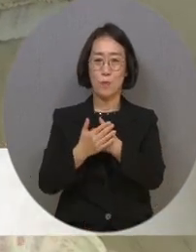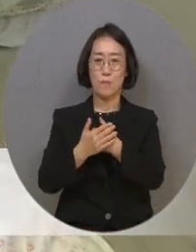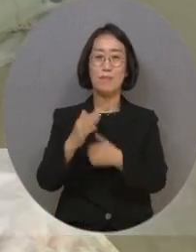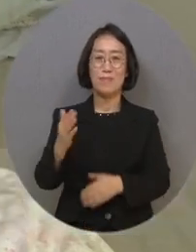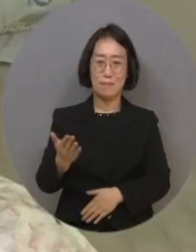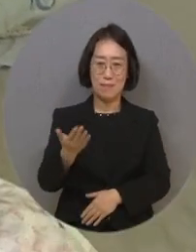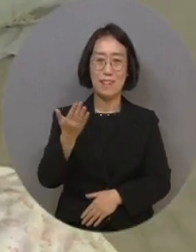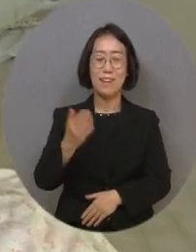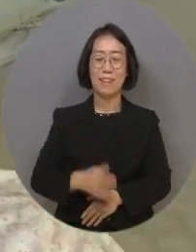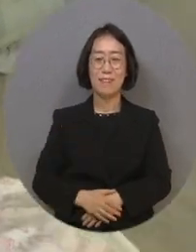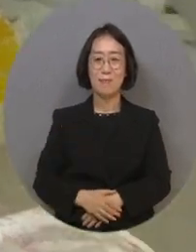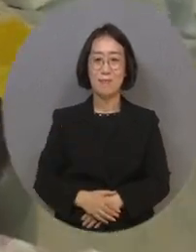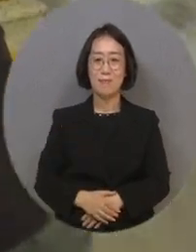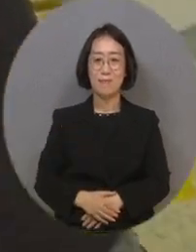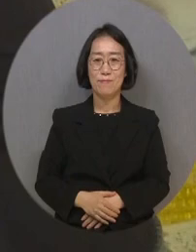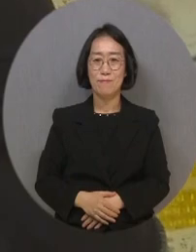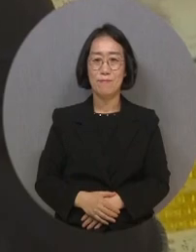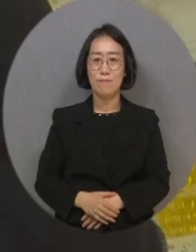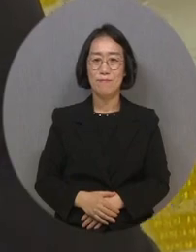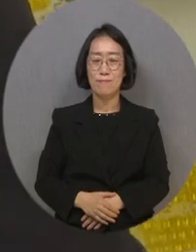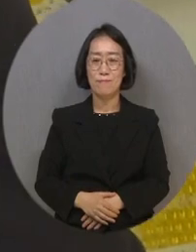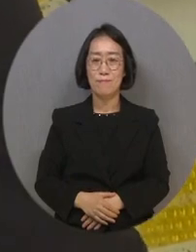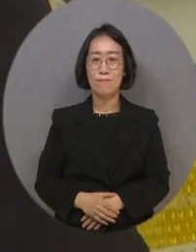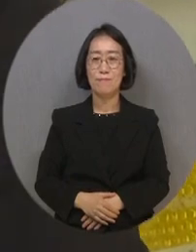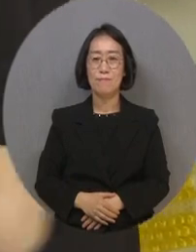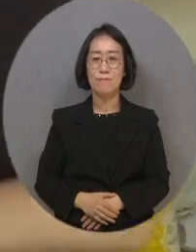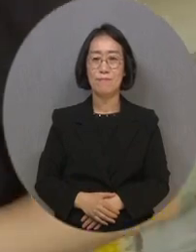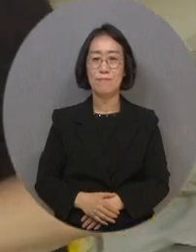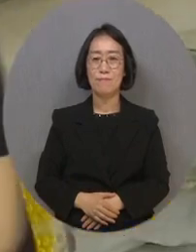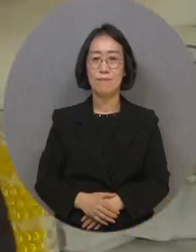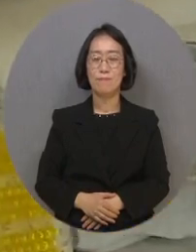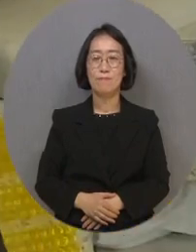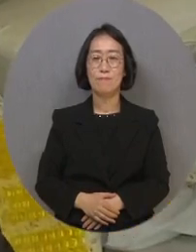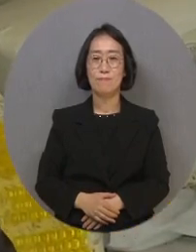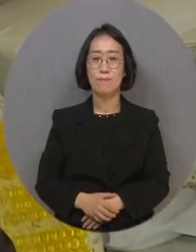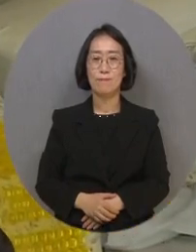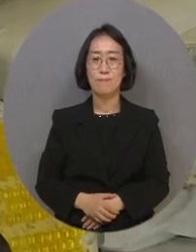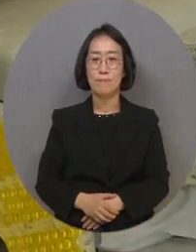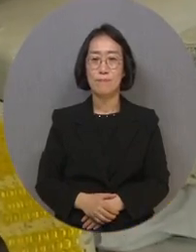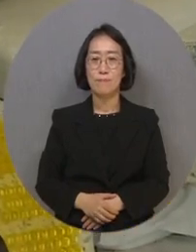게 도움이 되죠. 복지TV 뉴스 최유라입니다.